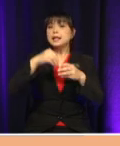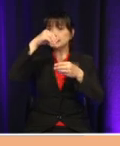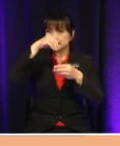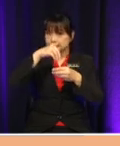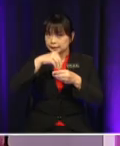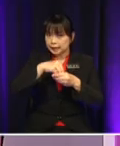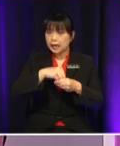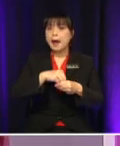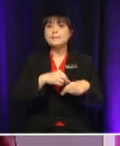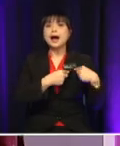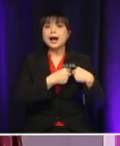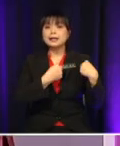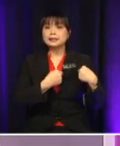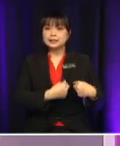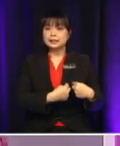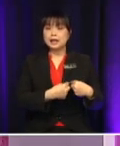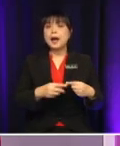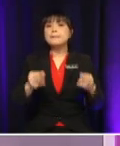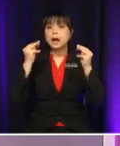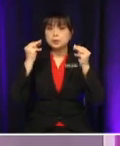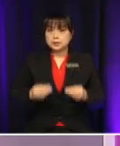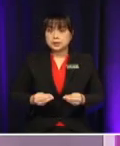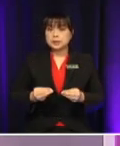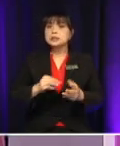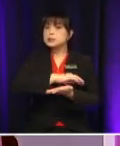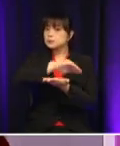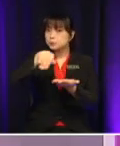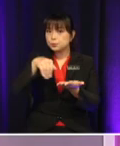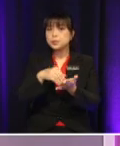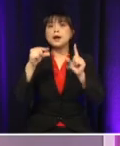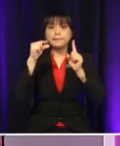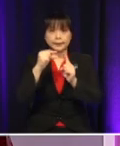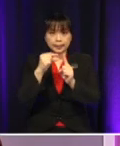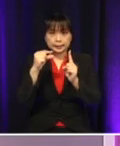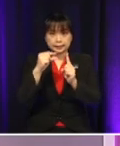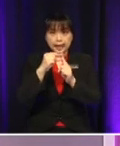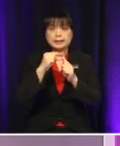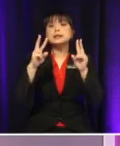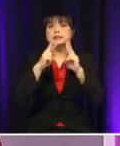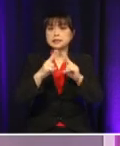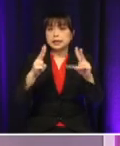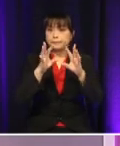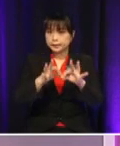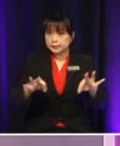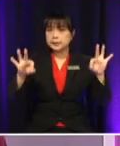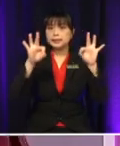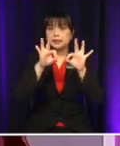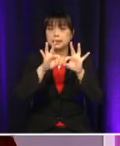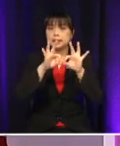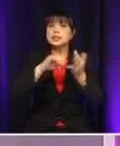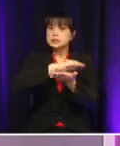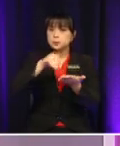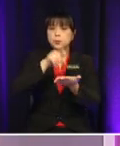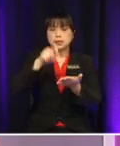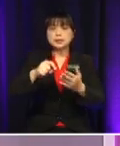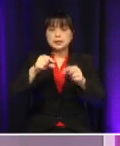tak semua perkataan ini adalah sangat penting tolong-tolong murid-murid perlulah gariskan perkataan ini supaya boleh menjawab